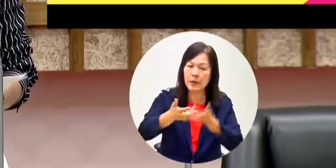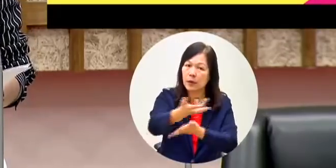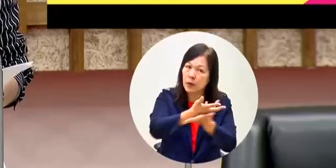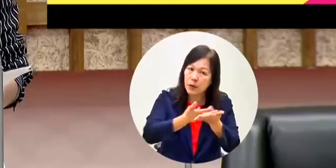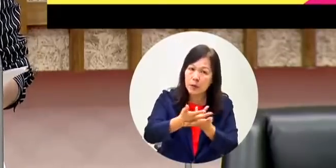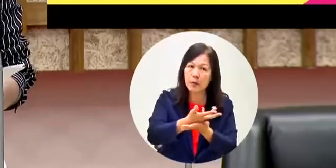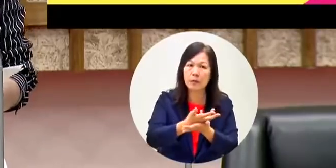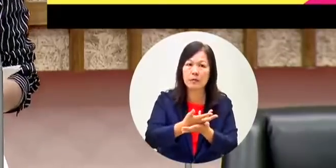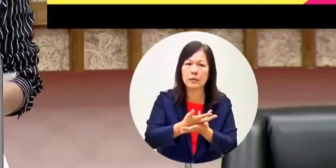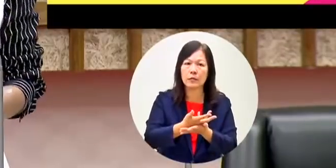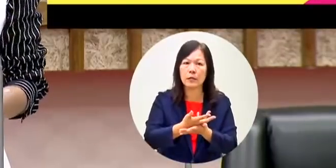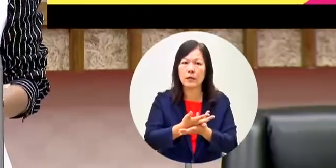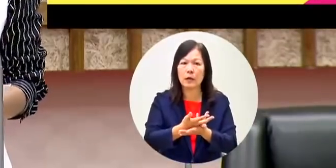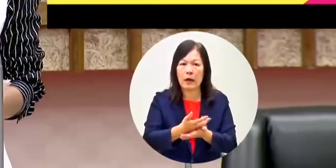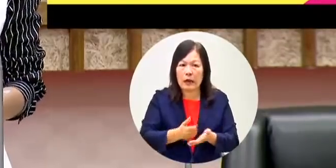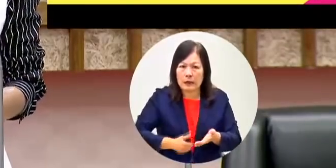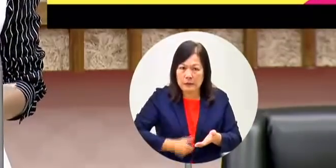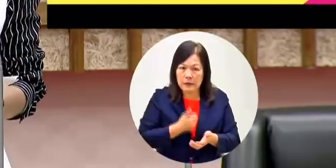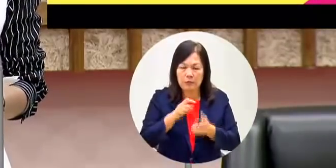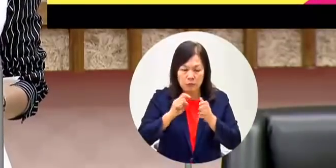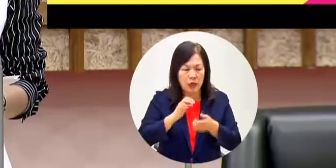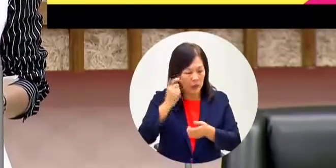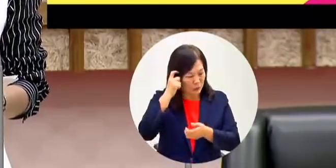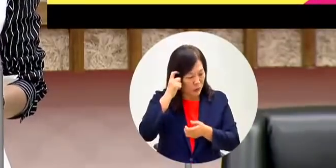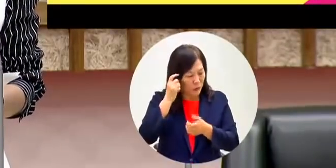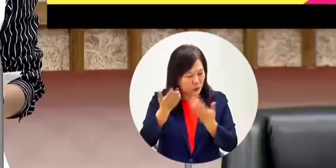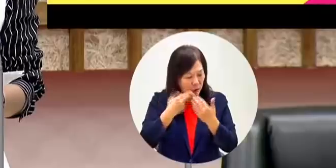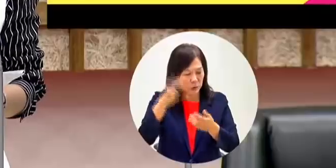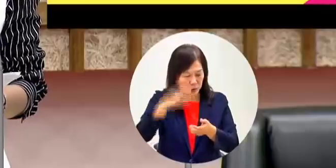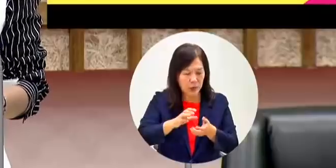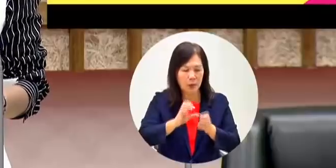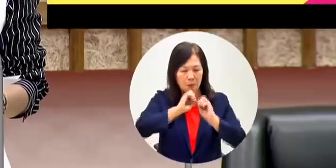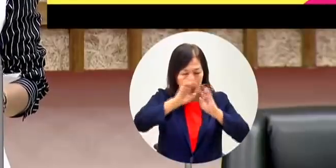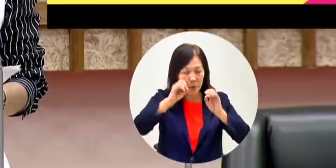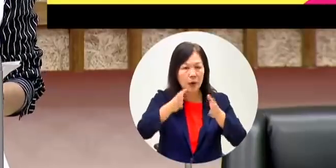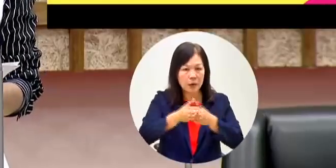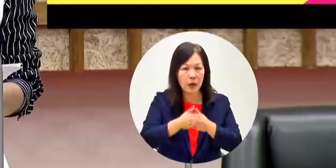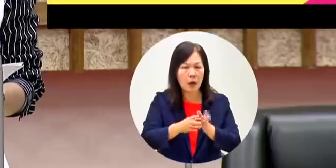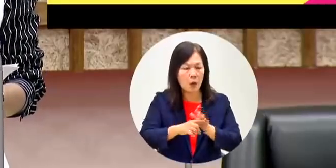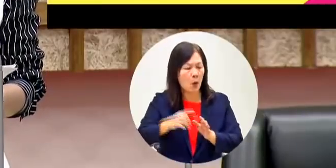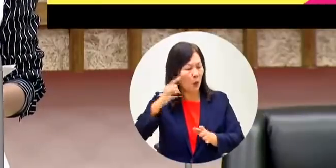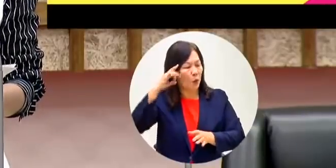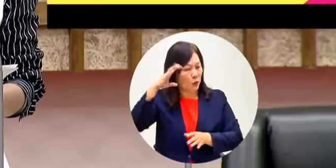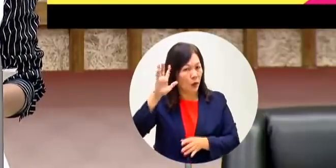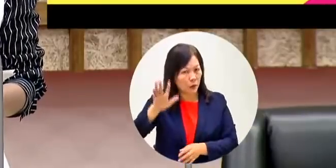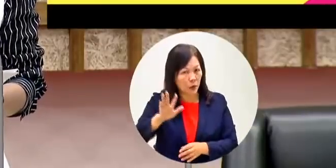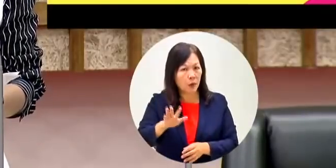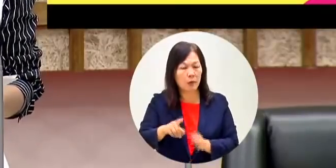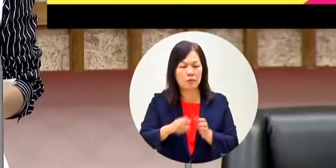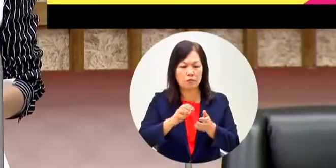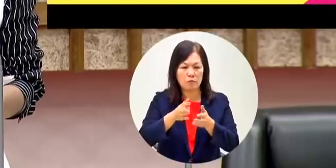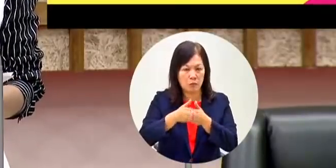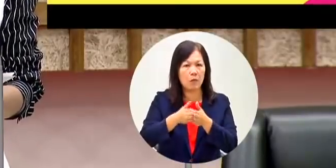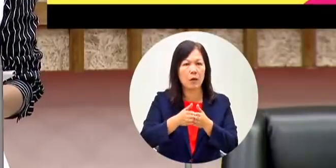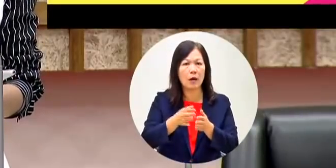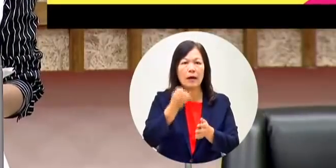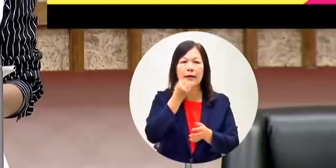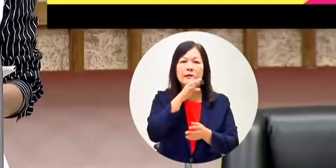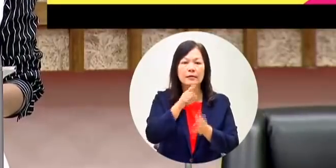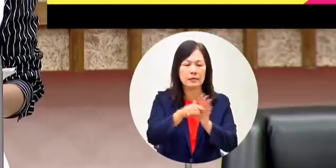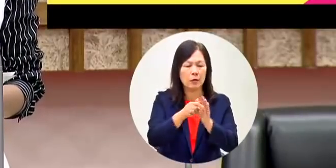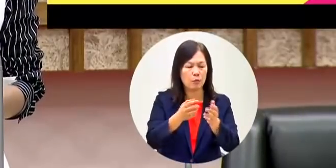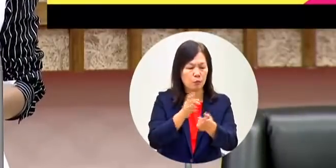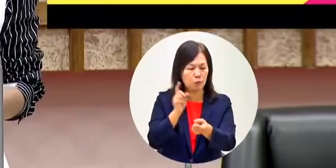定而后动，有创意创新是绝对必要的，也会受到肯定，但是呢这